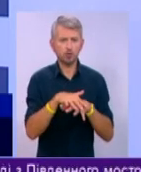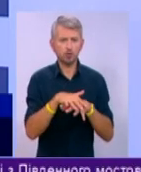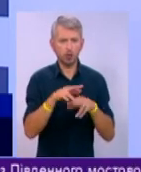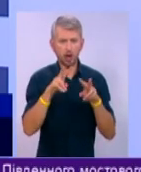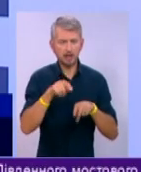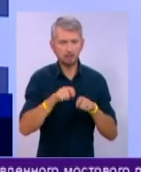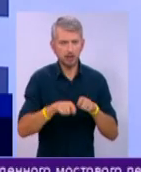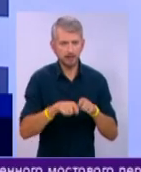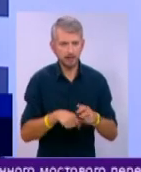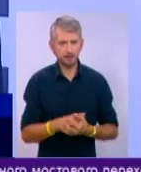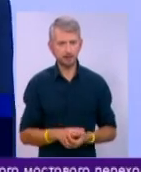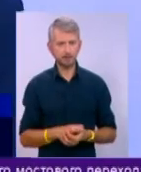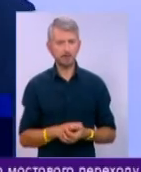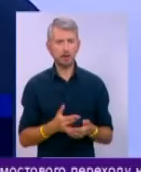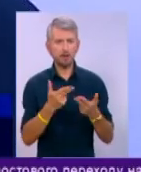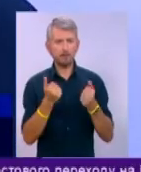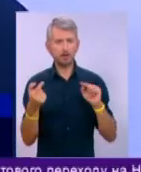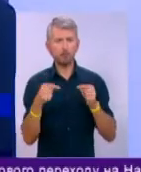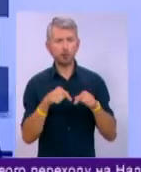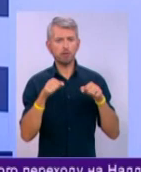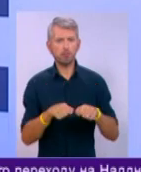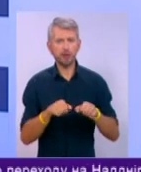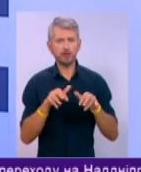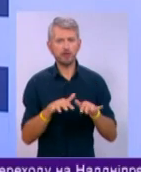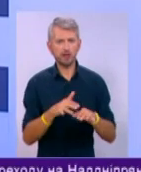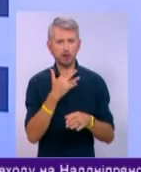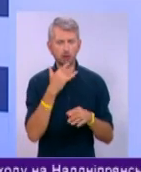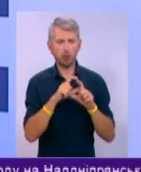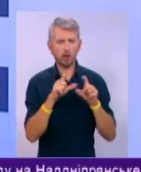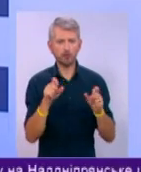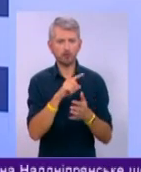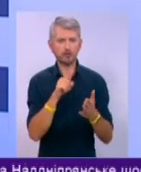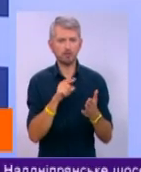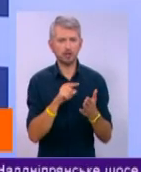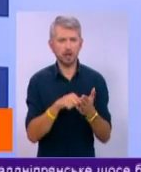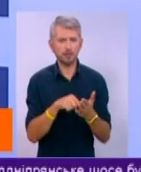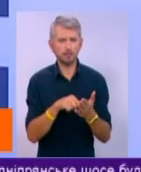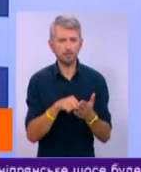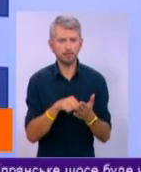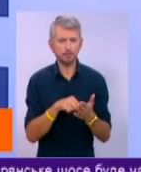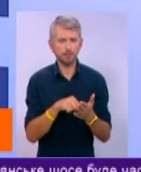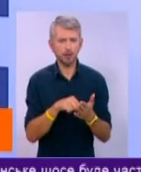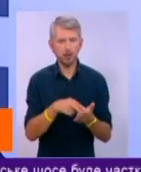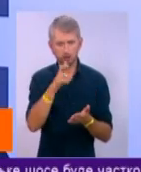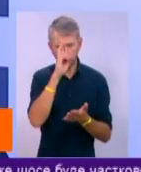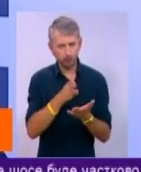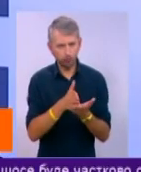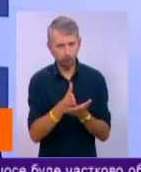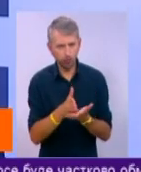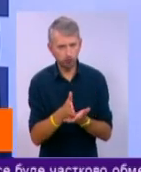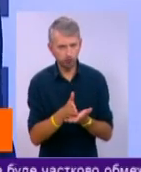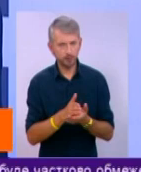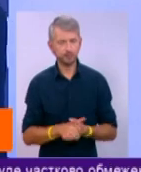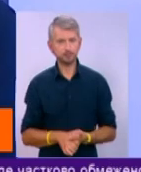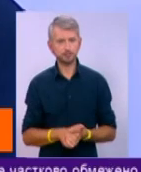громадської експертизи, визнав протиправні дії Національного агентства з питань державної служби,